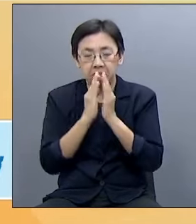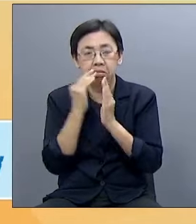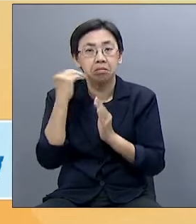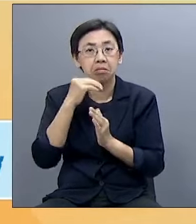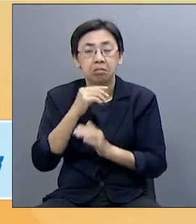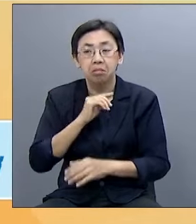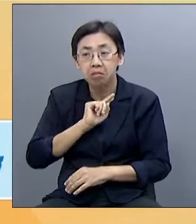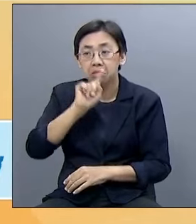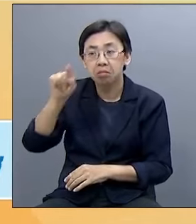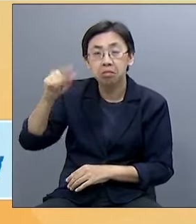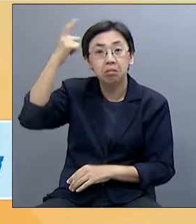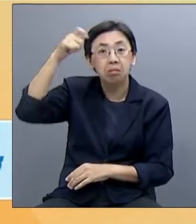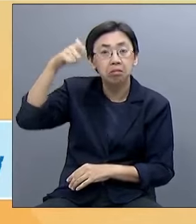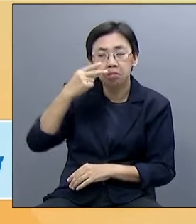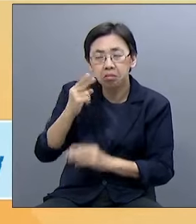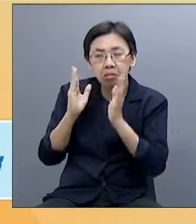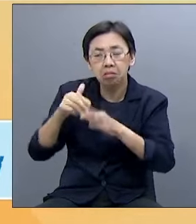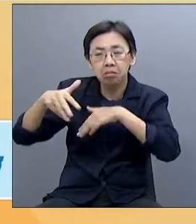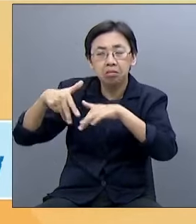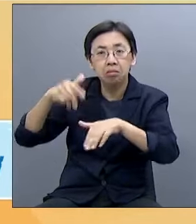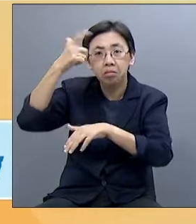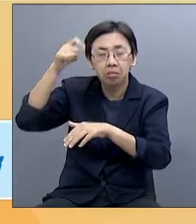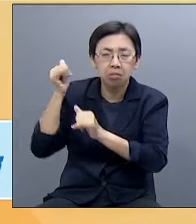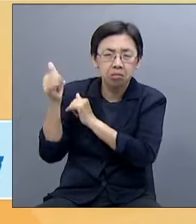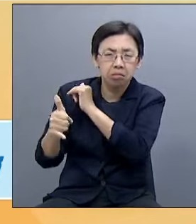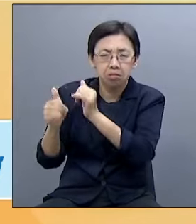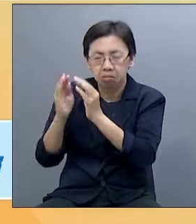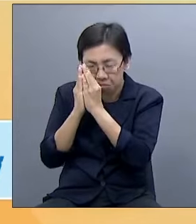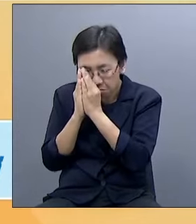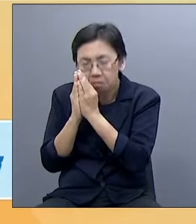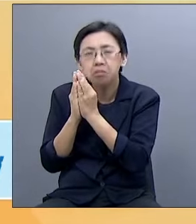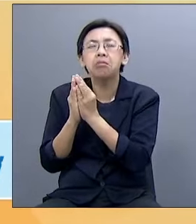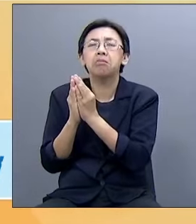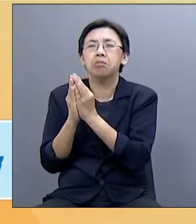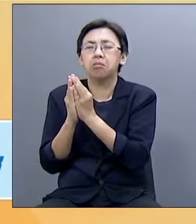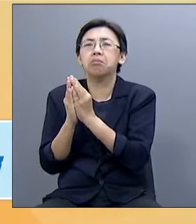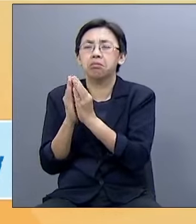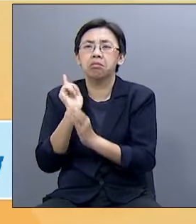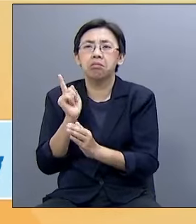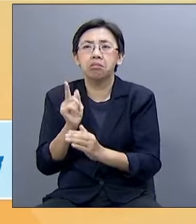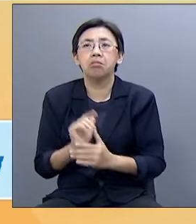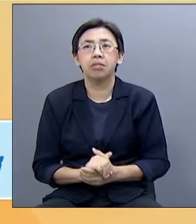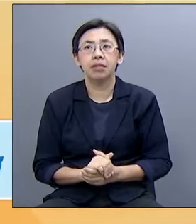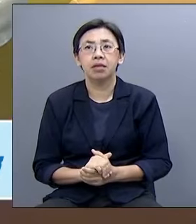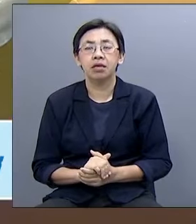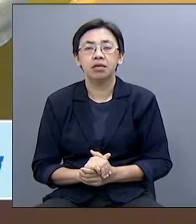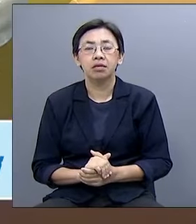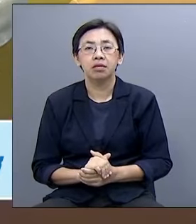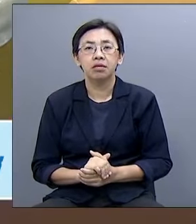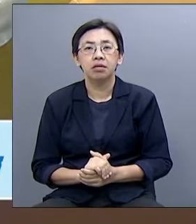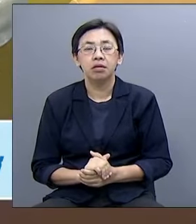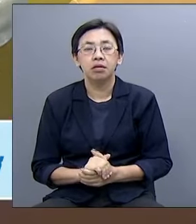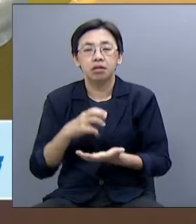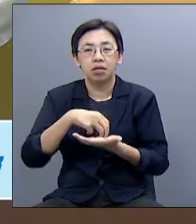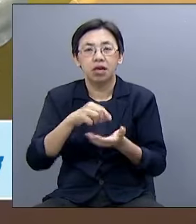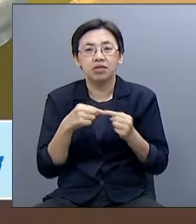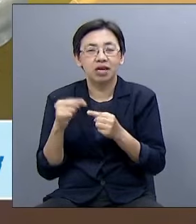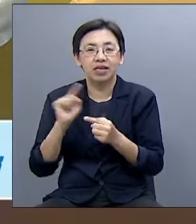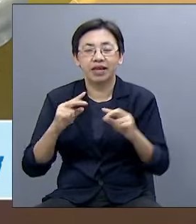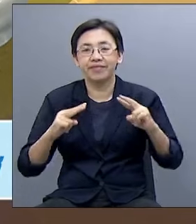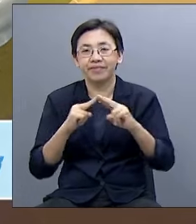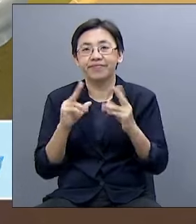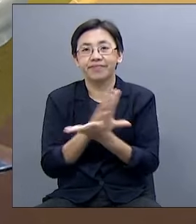าเนี่ยจะเห็นเลยว่าเขาให้ความเคารพพระพุทธศาสนาจริง ใช่ค่ะไปที่อีกหนึ่งงานใหญ่นะคะน้อง พีอีกหนึ่งงานค่ะกระทรวงวัฒนธรรมเ